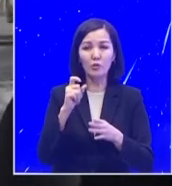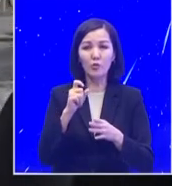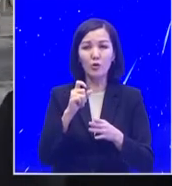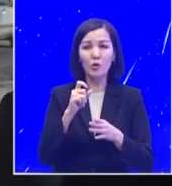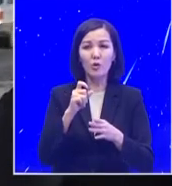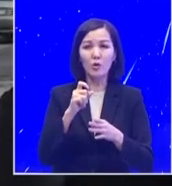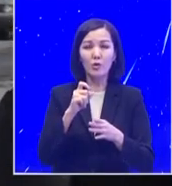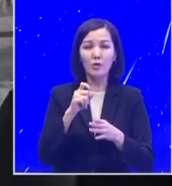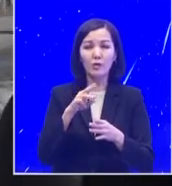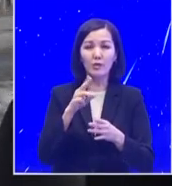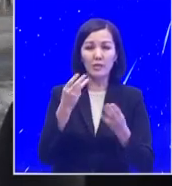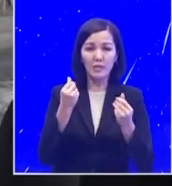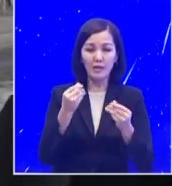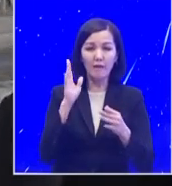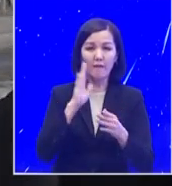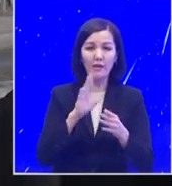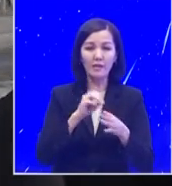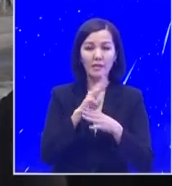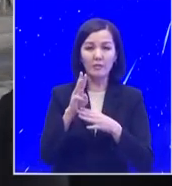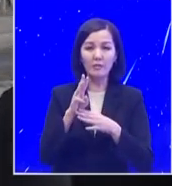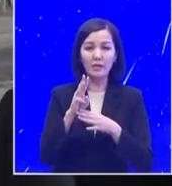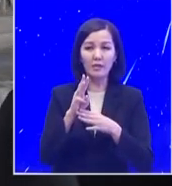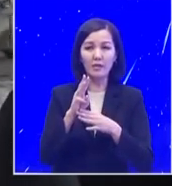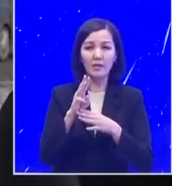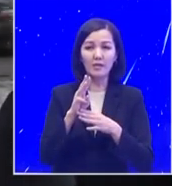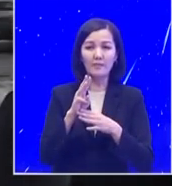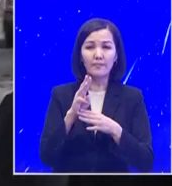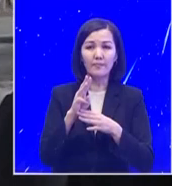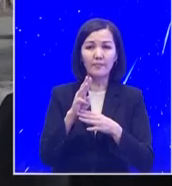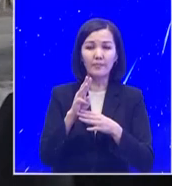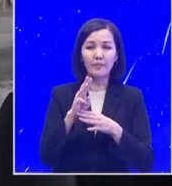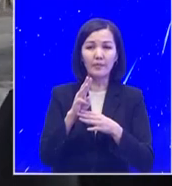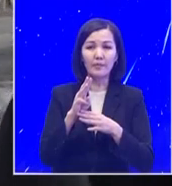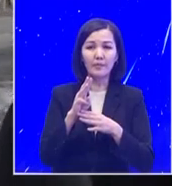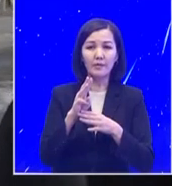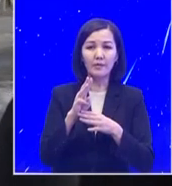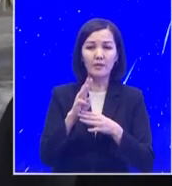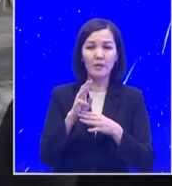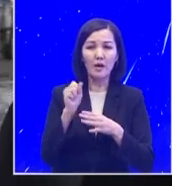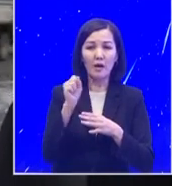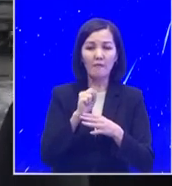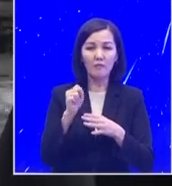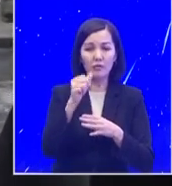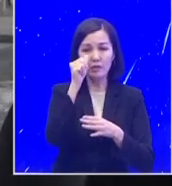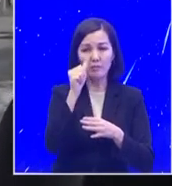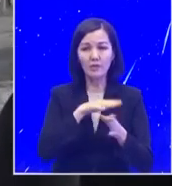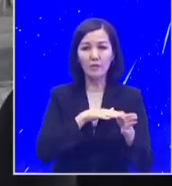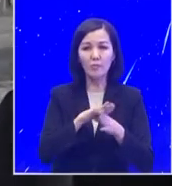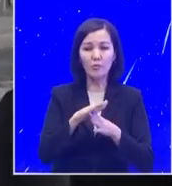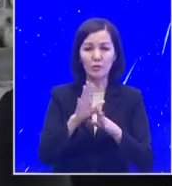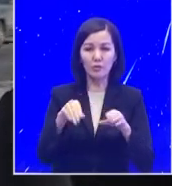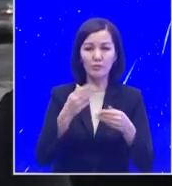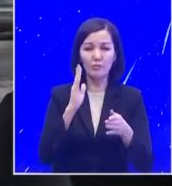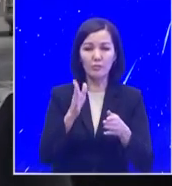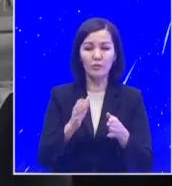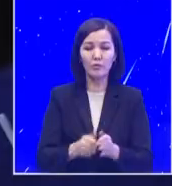денег. Водоснабжение начато, 55% исполнено. В августе месяце будет полностью сдан объект